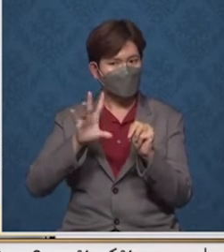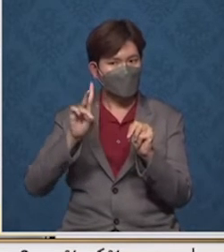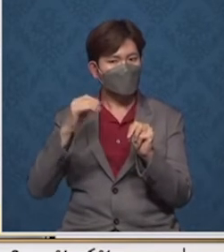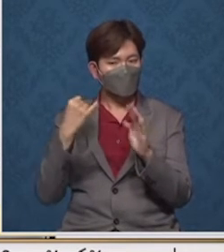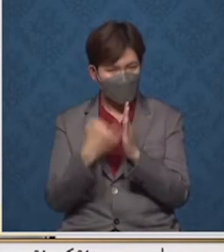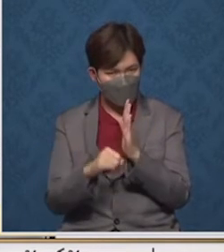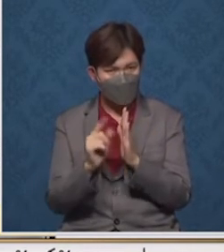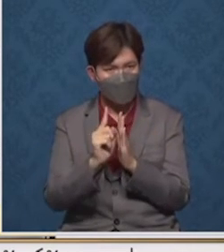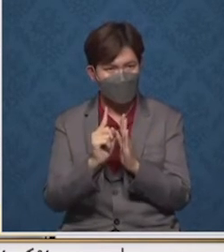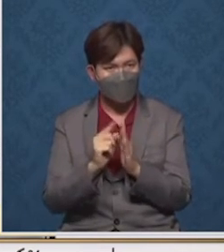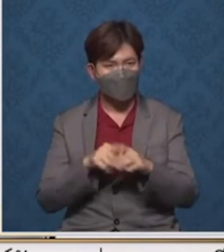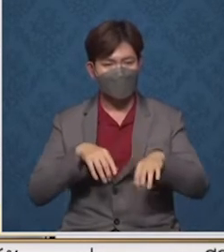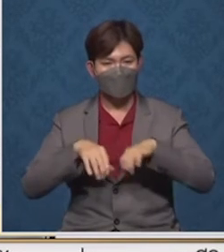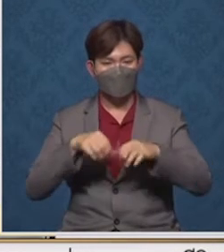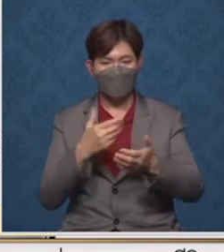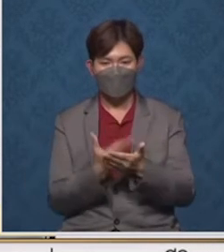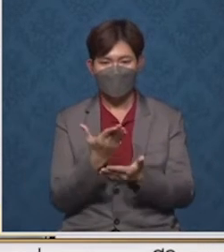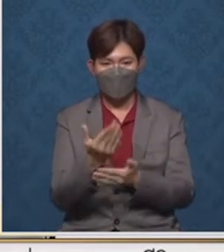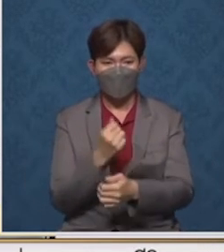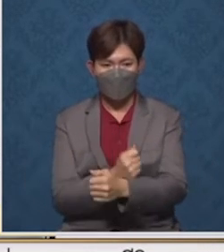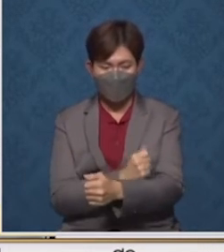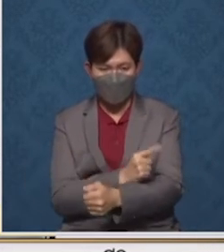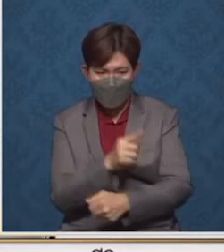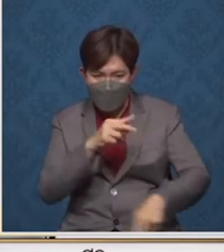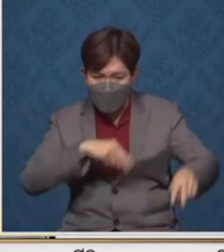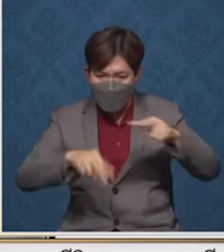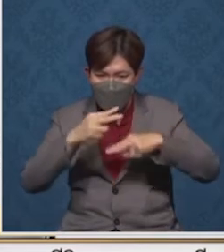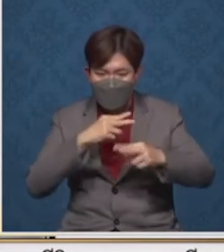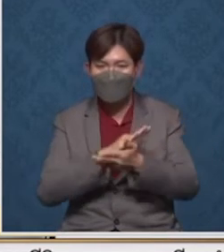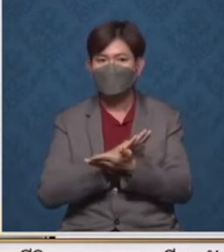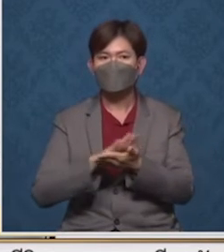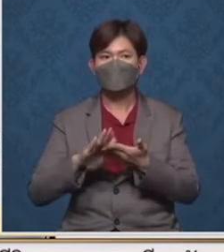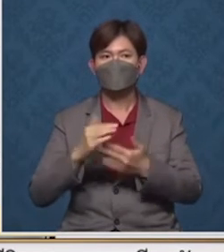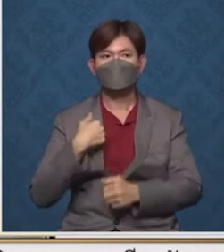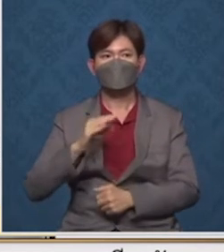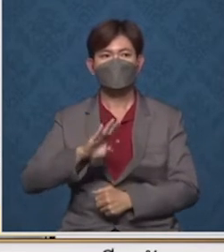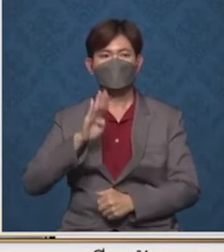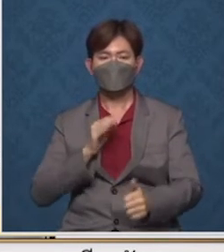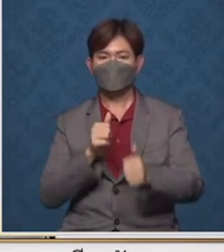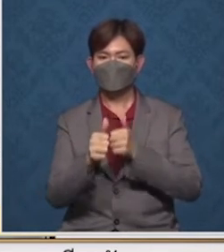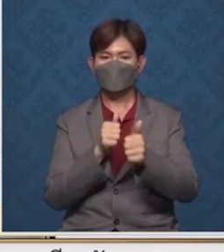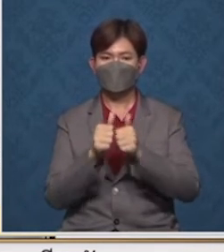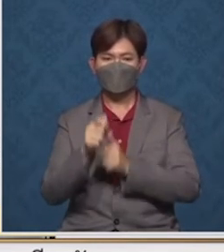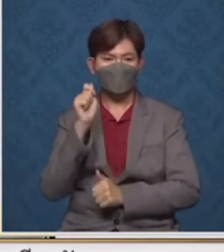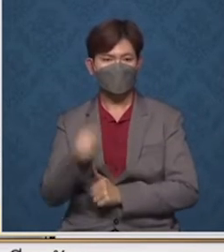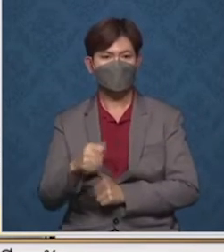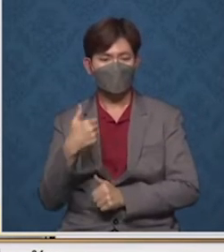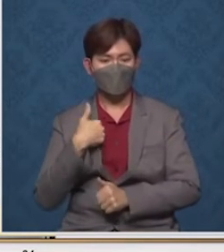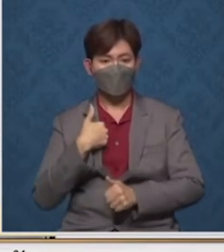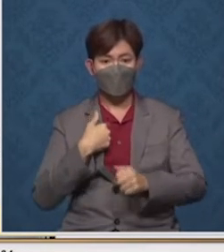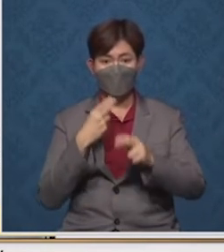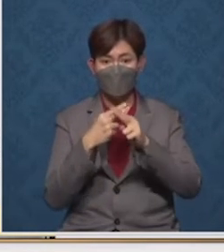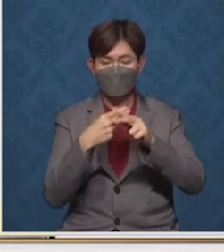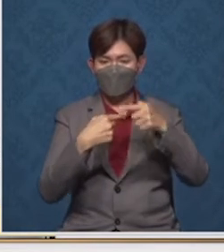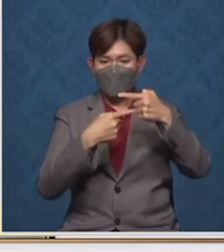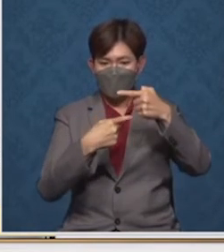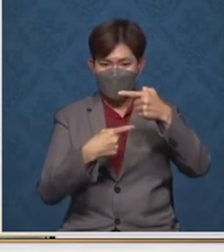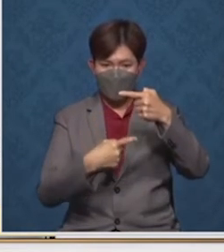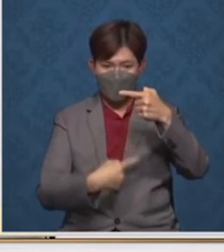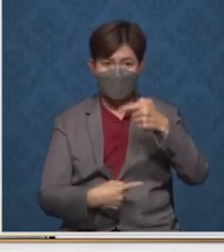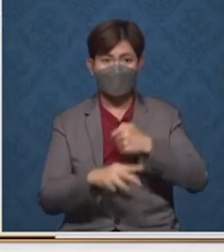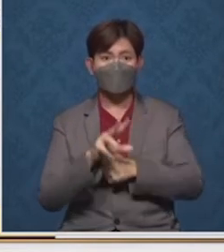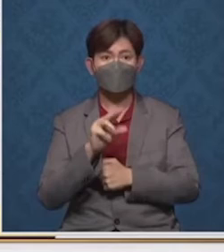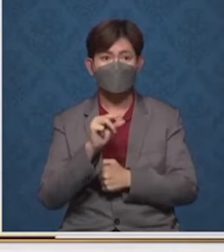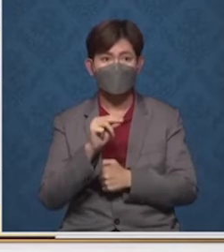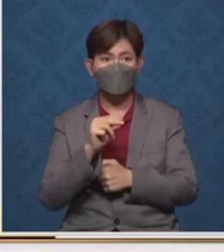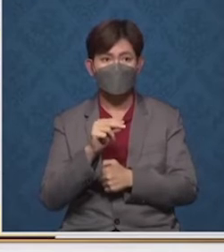ช่วยตรวจเอทีเคต้องดูให้รอบคอบนะมันมีบริษัทเข้ามาแข่งขันในตลาดตั้ง 30ก็ LINEนะอย่า